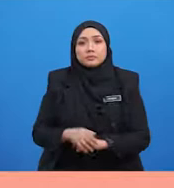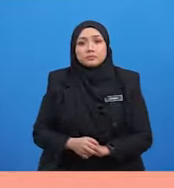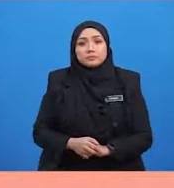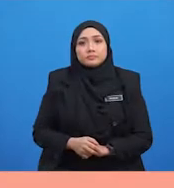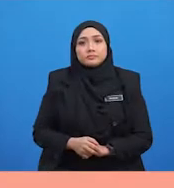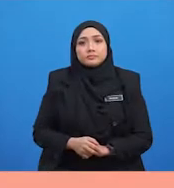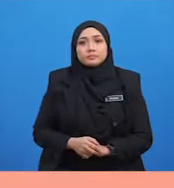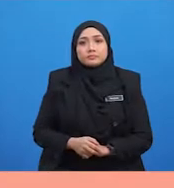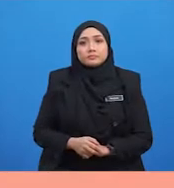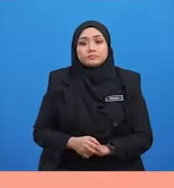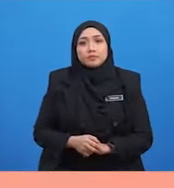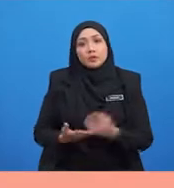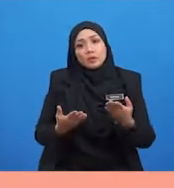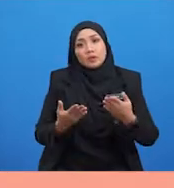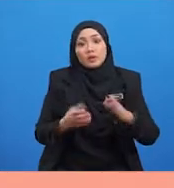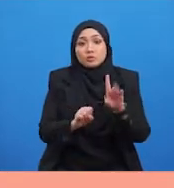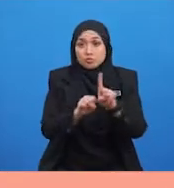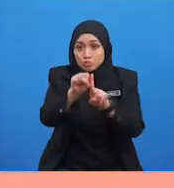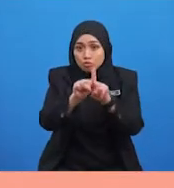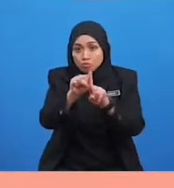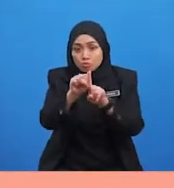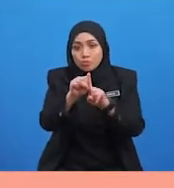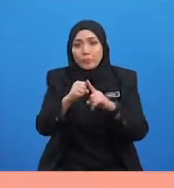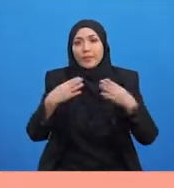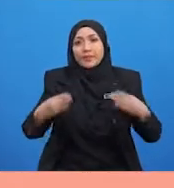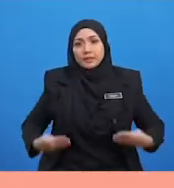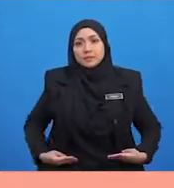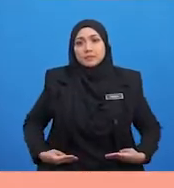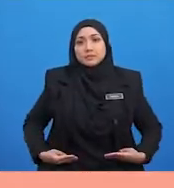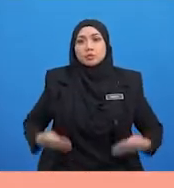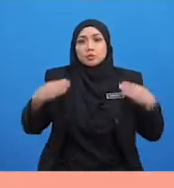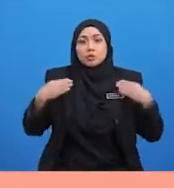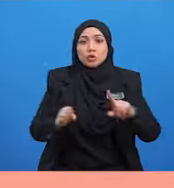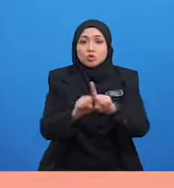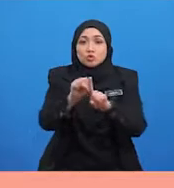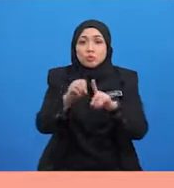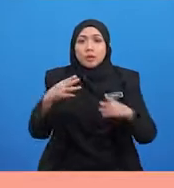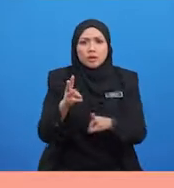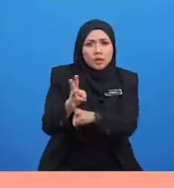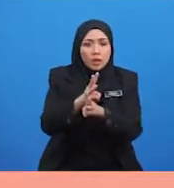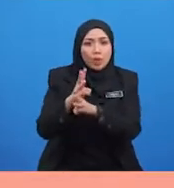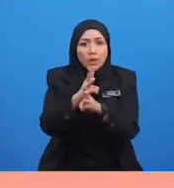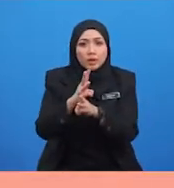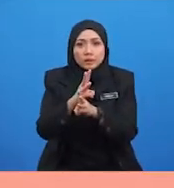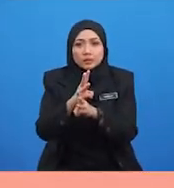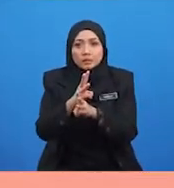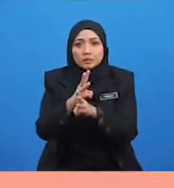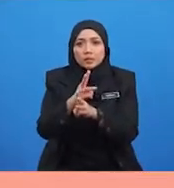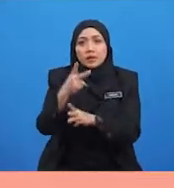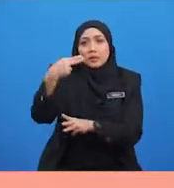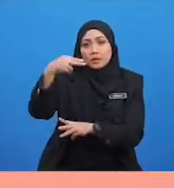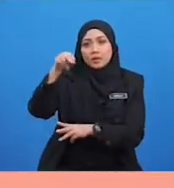Fungsi air seterusnya ialah penyelenggaraan suhu badan. Suhu